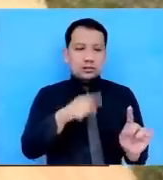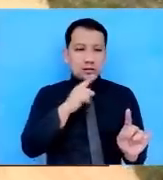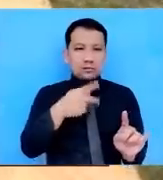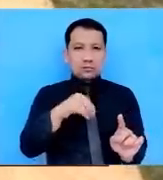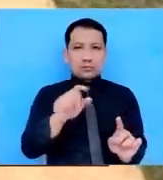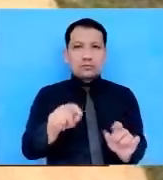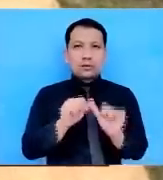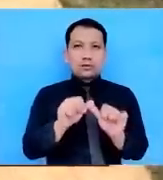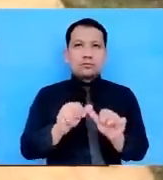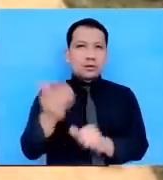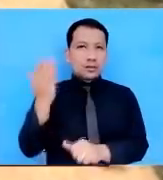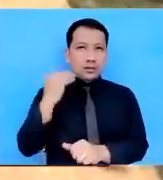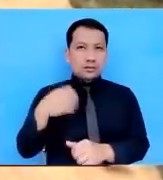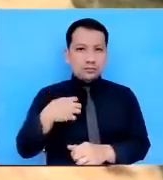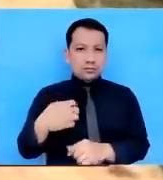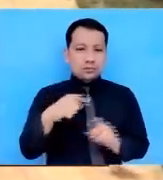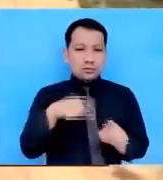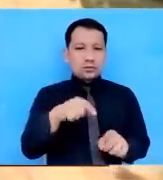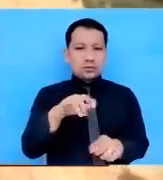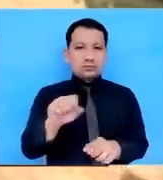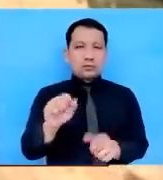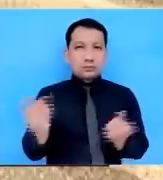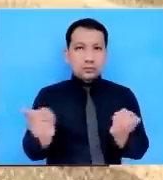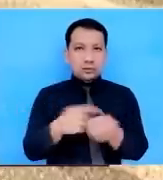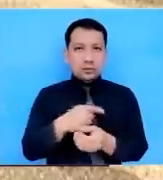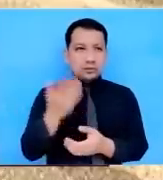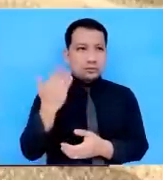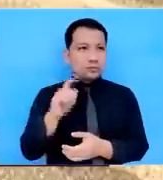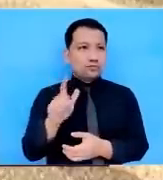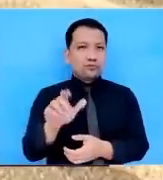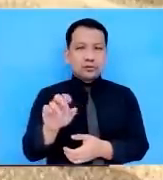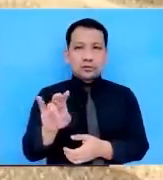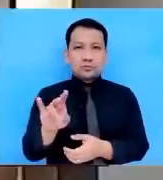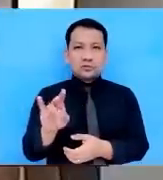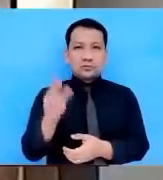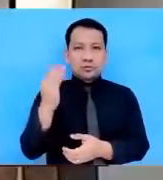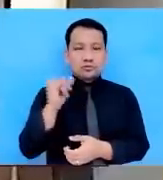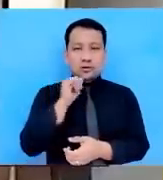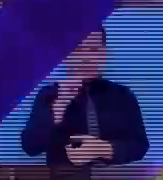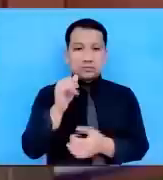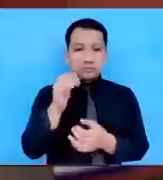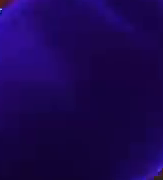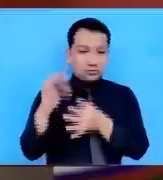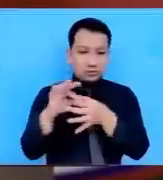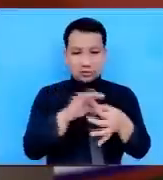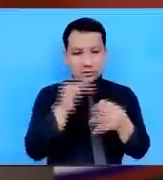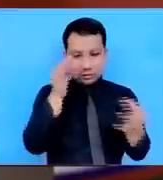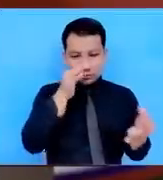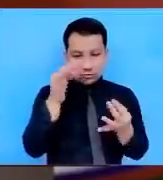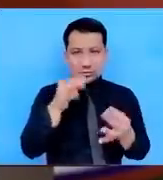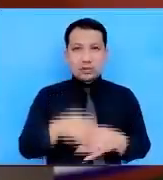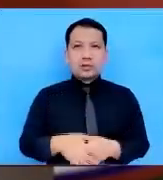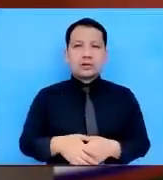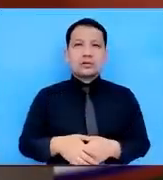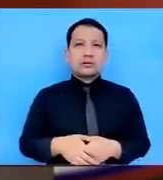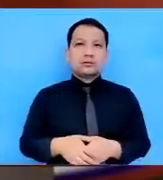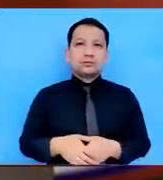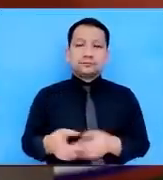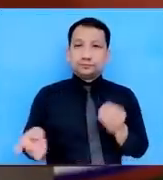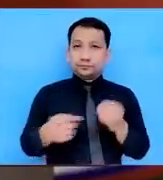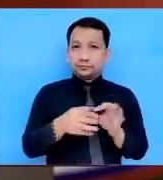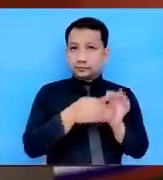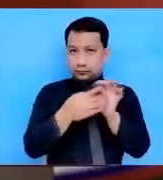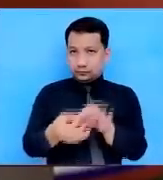dating police si Electona na natanggal sa serbisyo noong 2017 dahil sa illegal na droga. Pagka-dismiss niya ay presyon po doon na